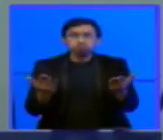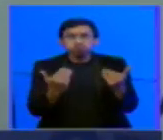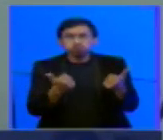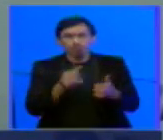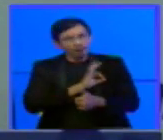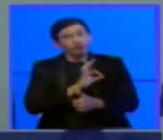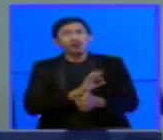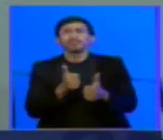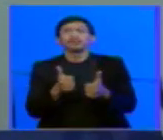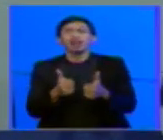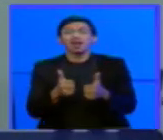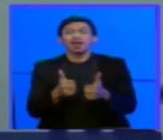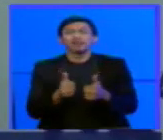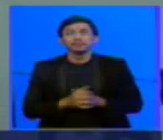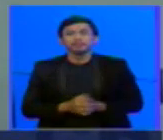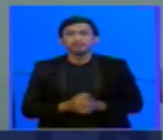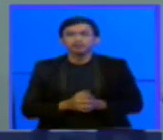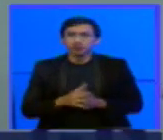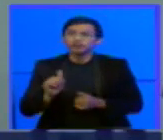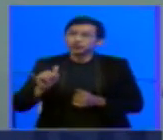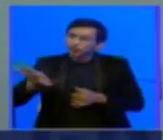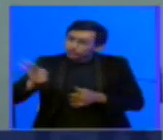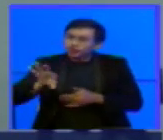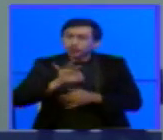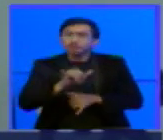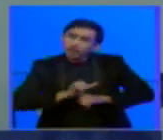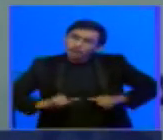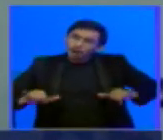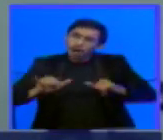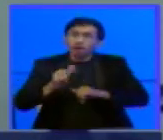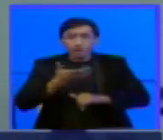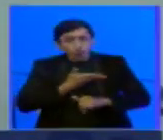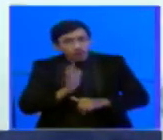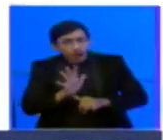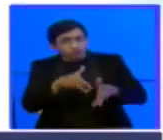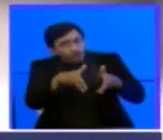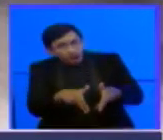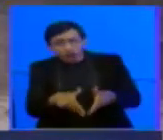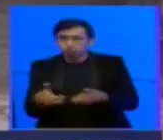Nusa dan Masa, Mas. Kita rekrut sama-sama, mulai dari penyemprotan sampai dengan pemakaman.